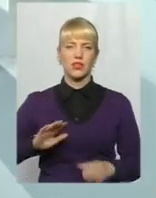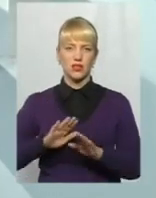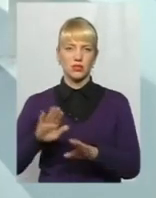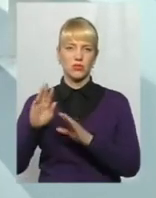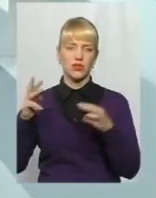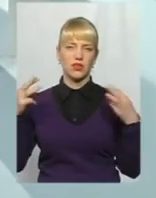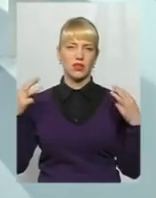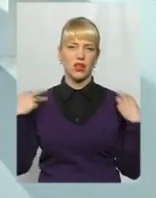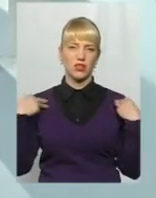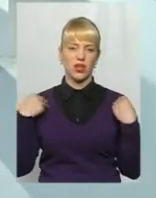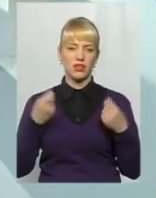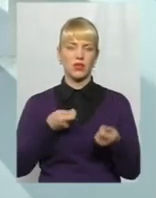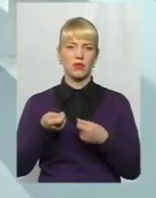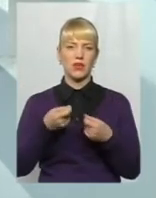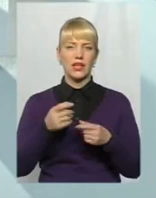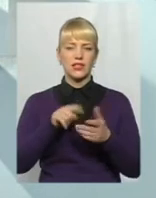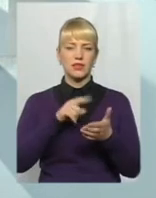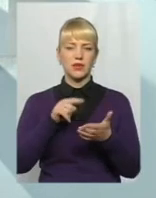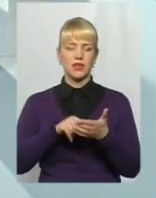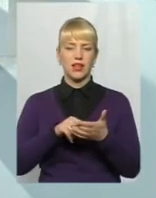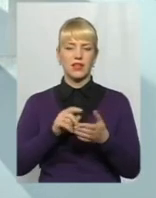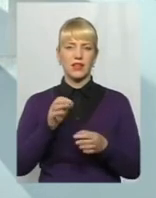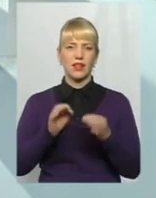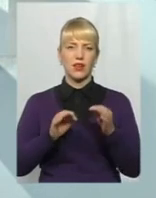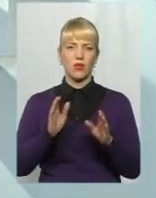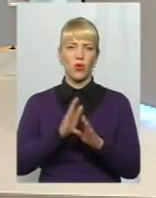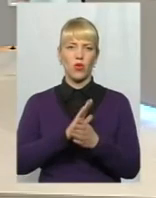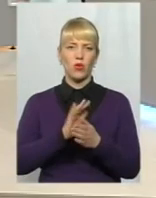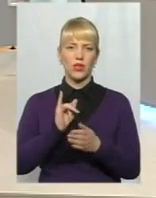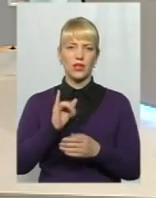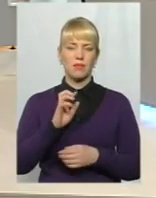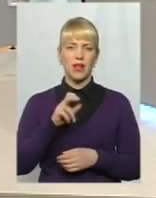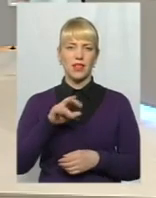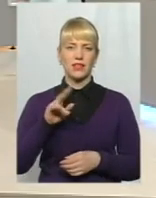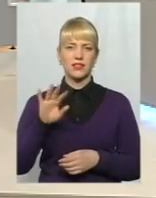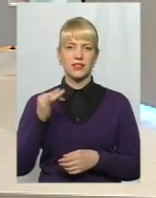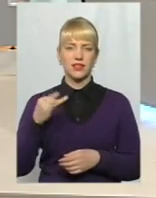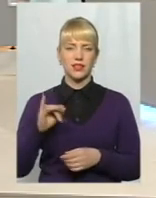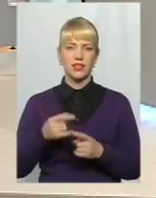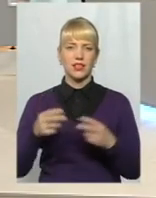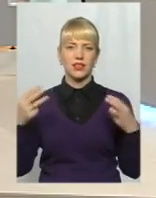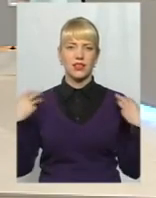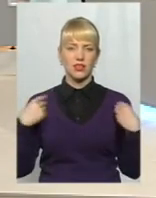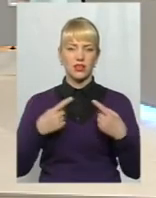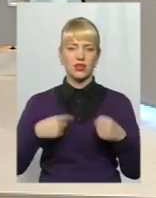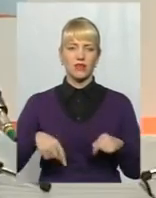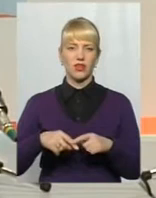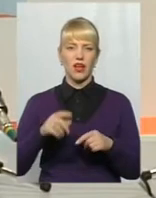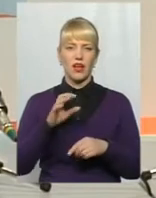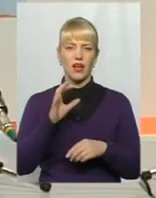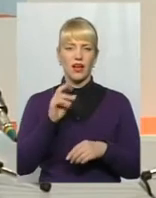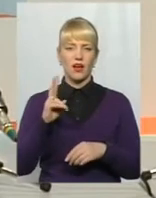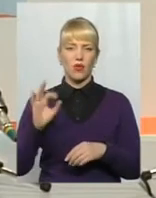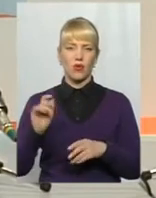начальника управління з питань екології та контролю за благоустроєм міста, та Олег Балинський, начальник відділу екологічного контролю